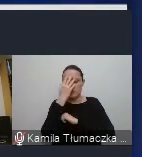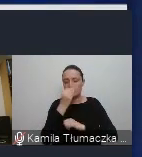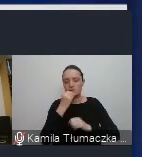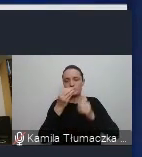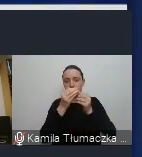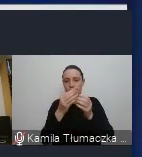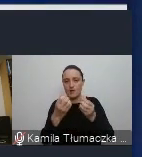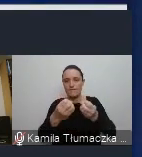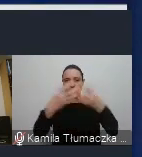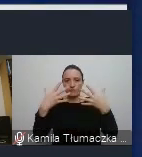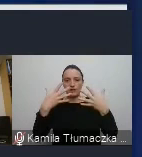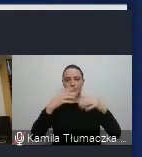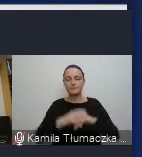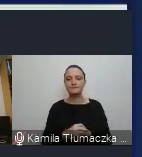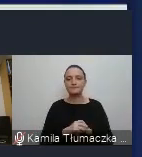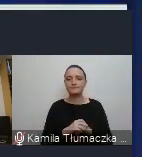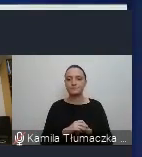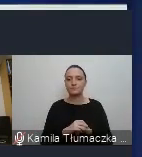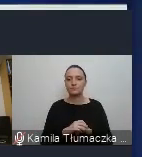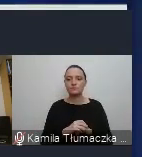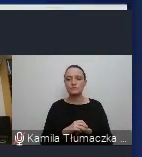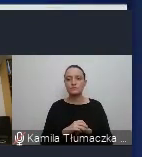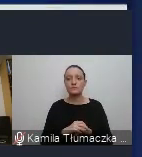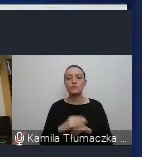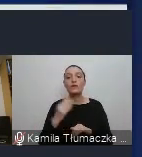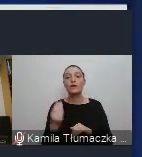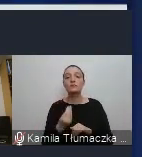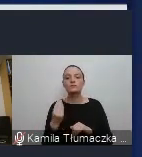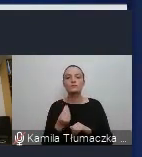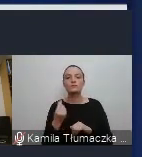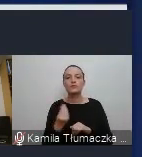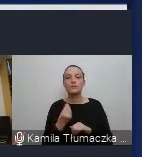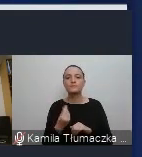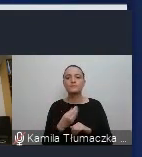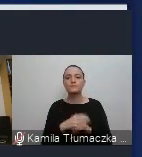się tutaj pokazują. I jeszcze